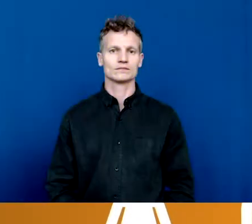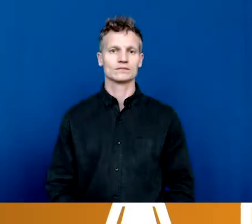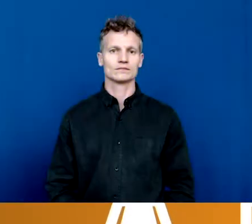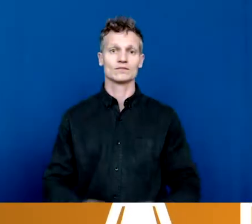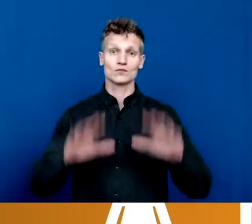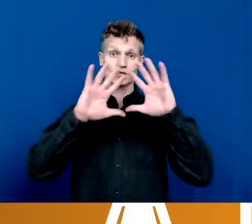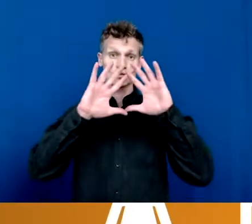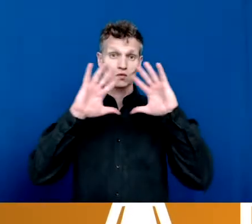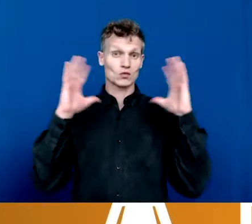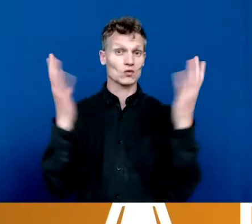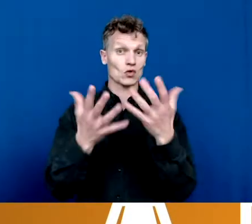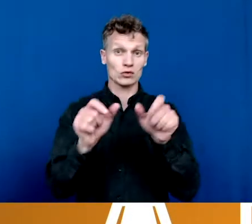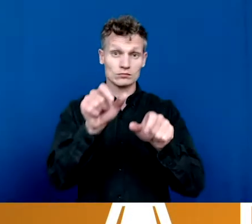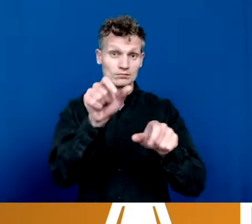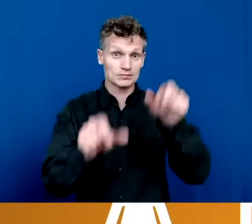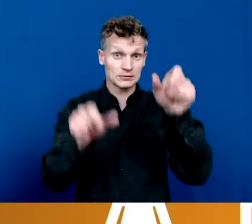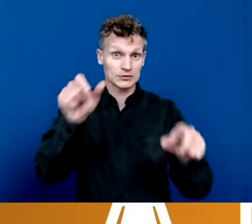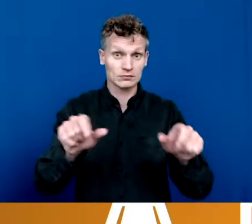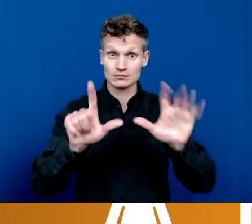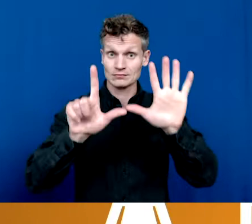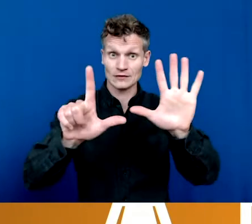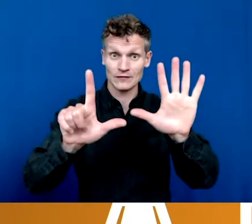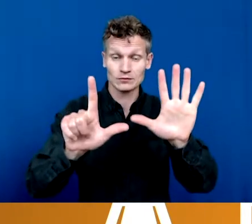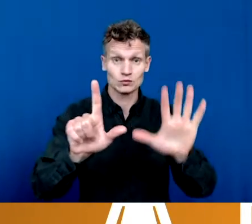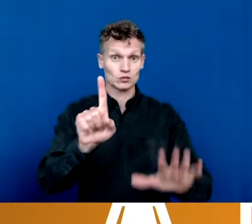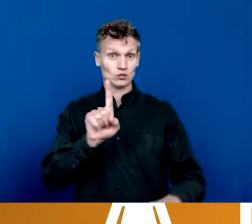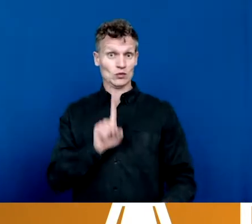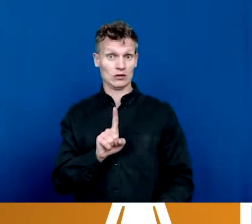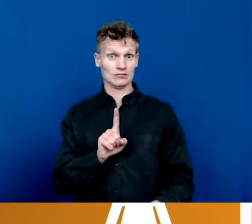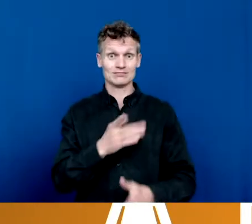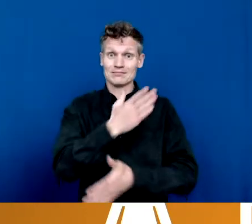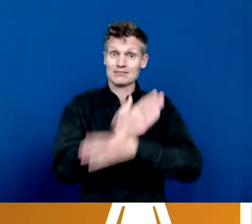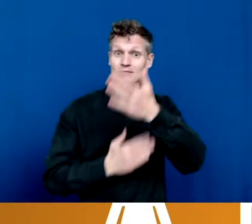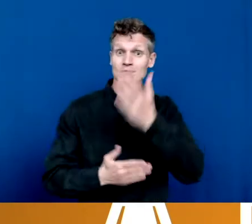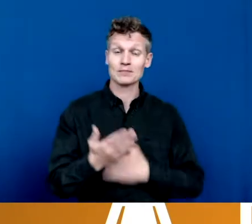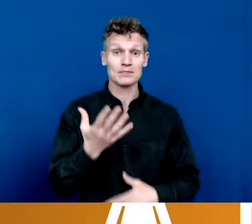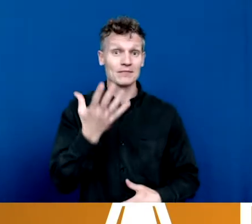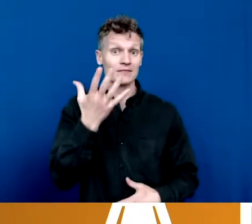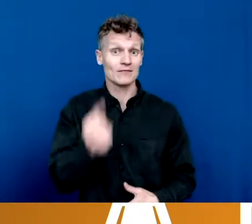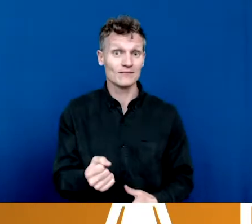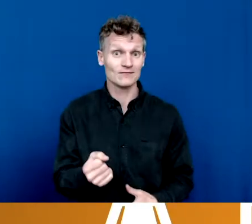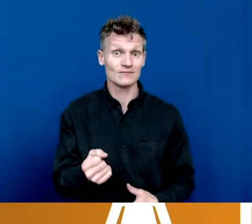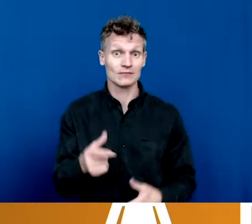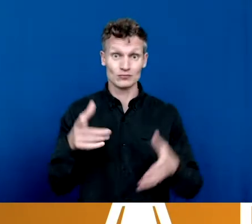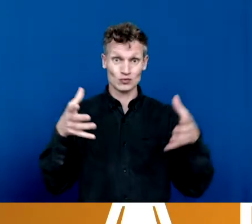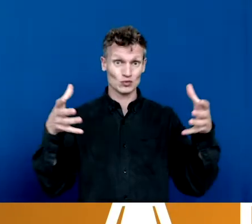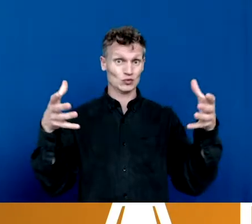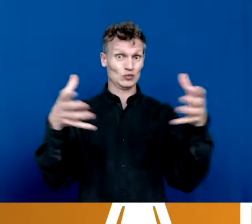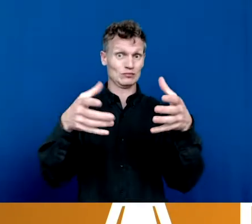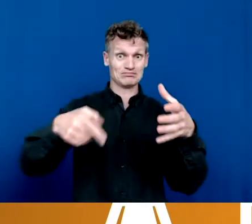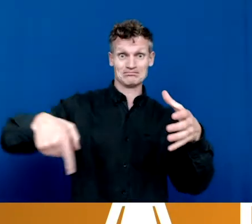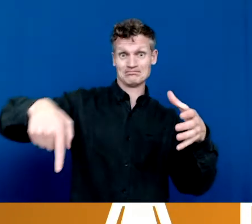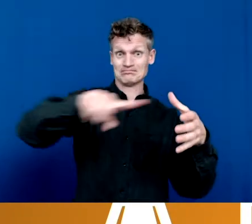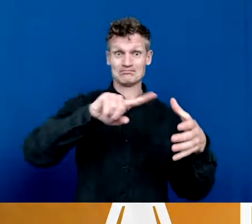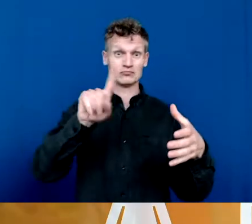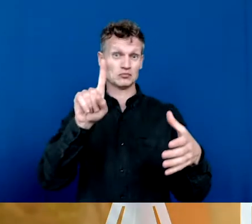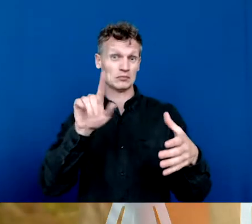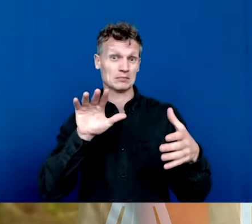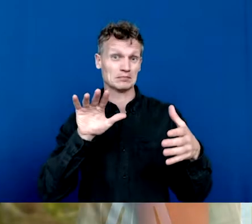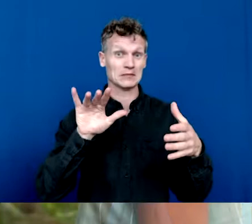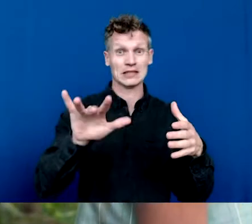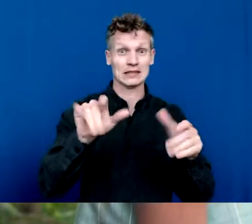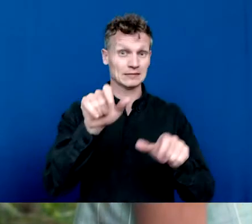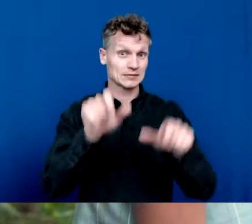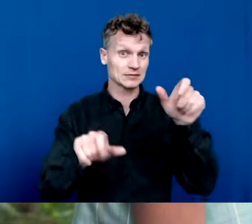Une personne sur 7 dans le monde est une personne handicapée, ce que représente environ 1 milliard de personnes.